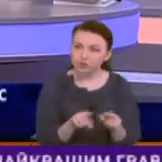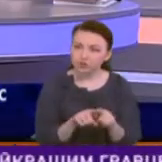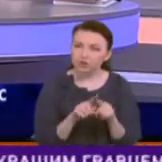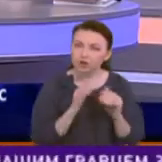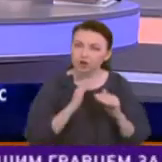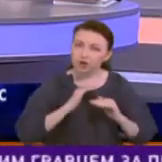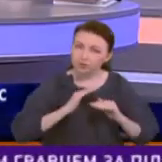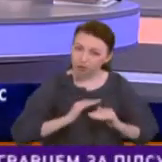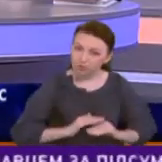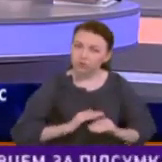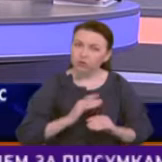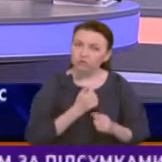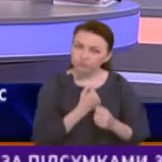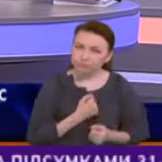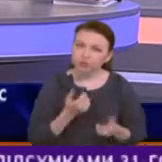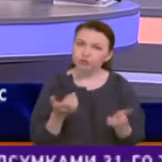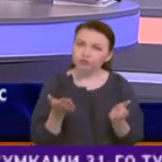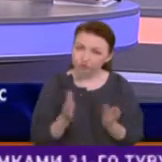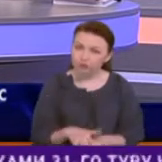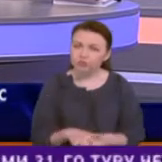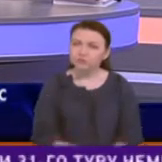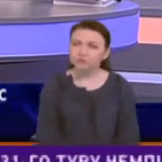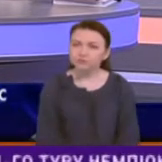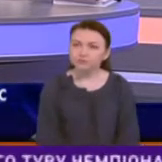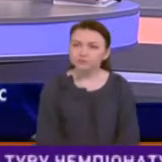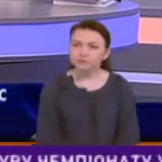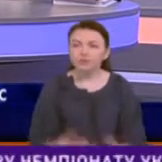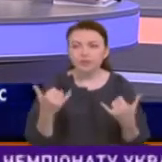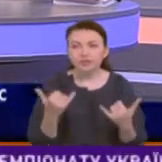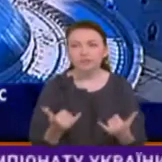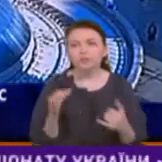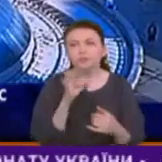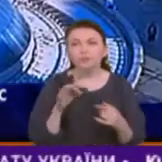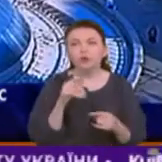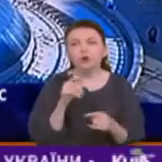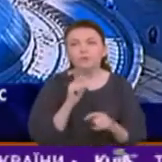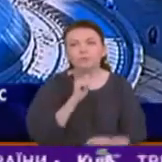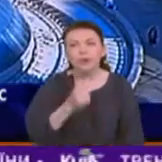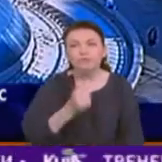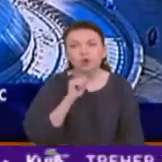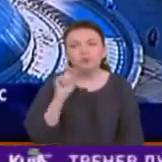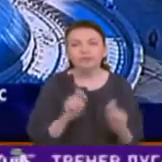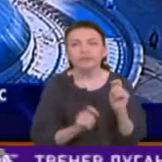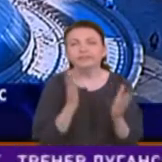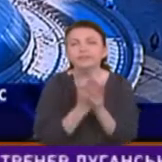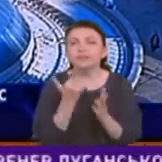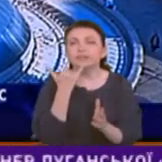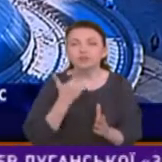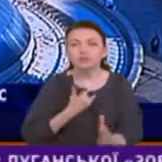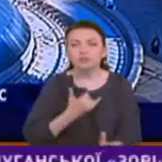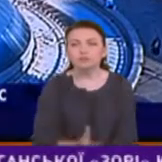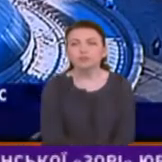осадок-то залишився, і прес-конференція Філарета саме про це говорить. Зараз ми про неї відзначимо. В нас є телефонний дзвінок. Алло, добрий